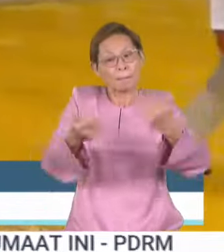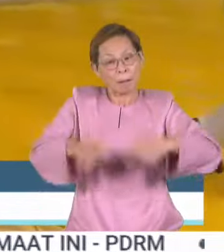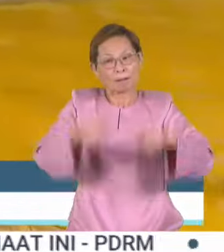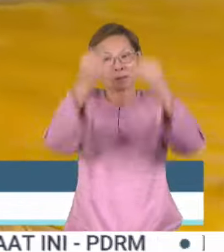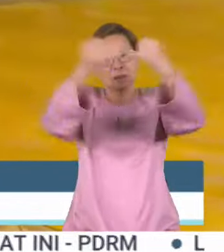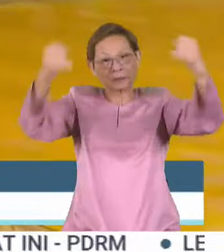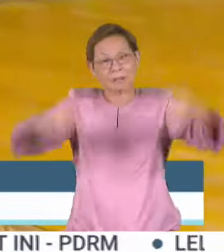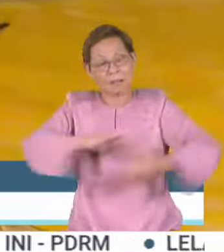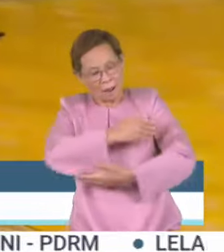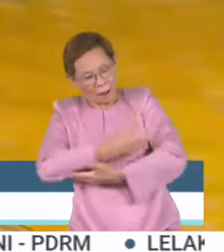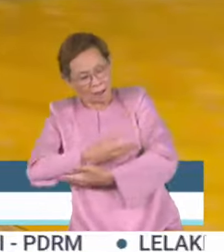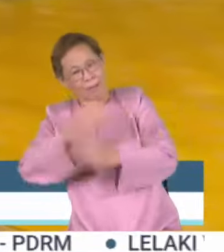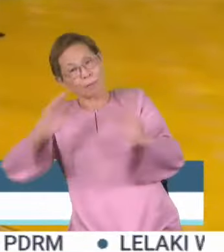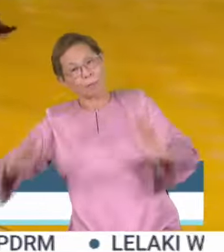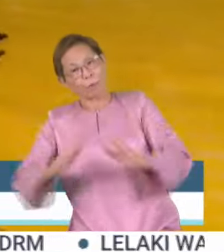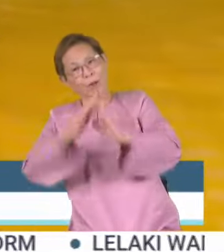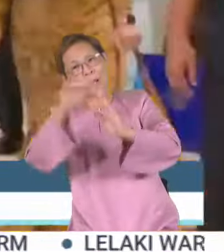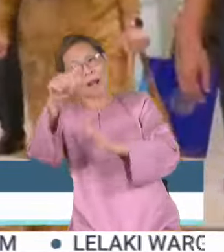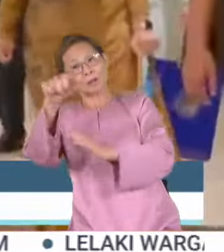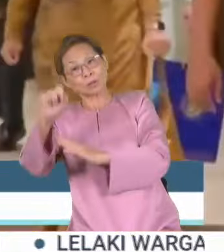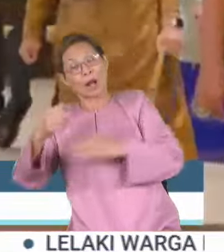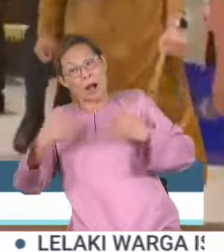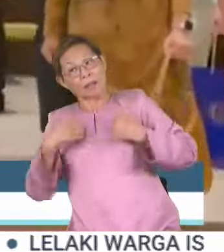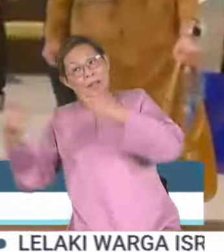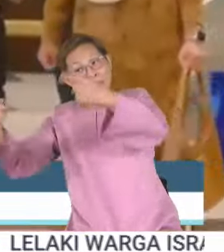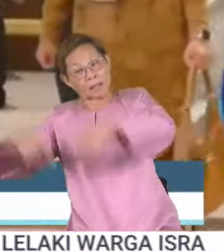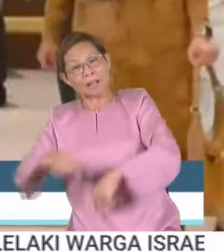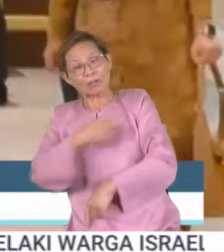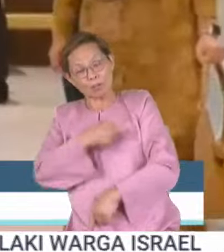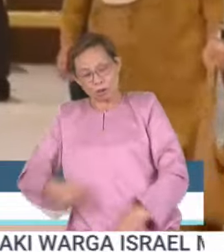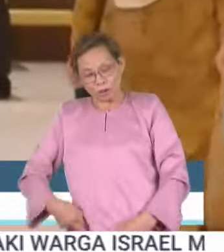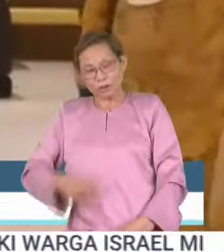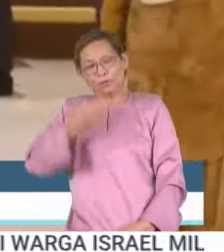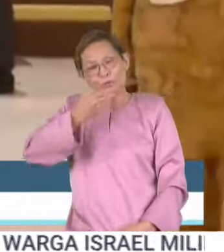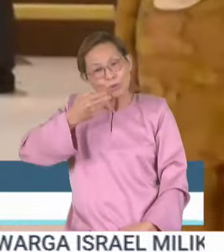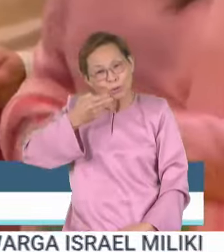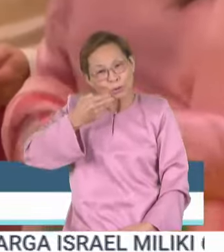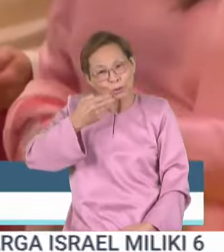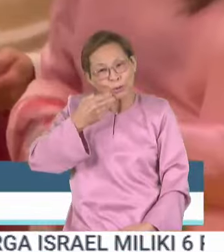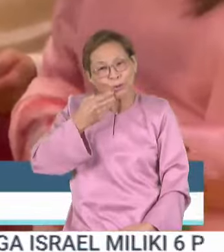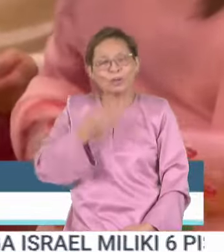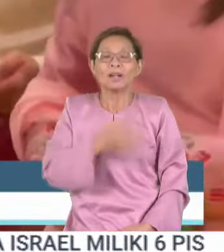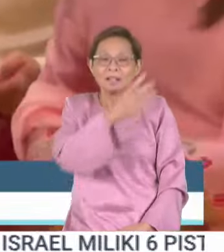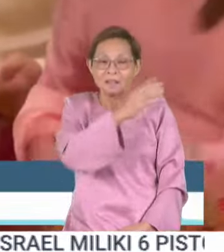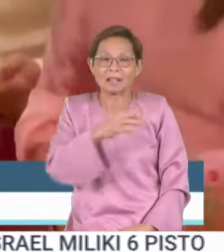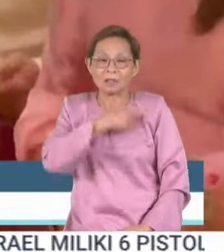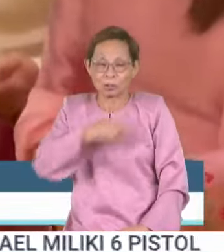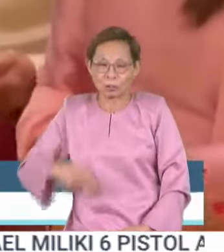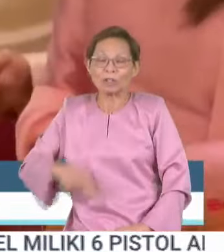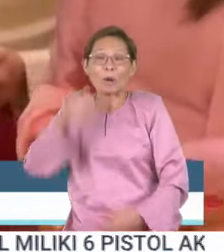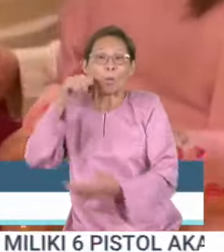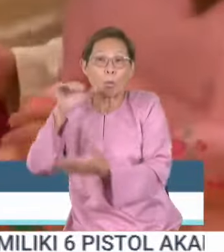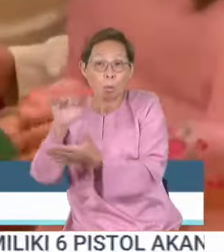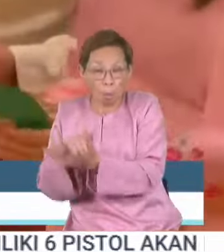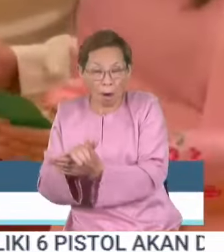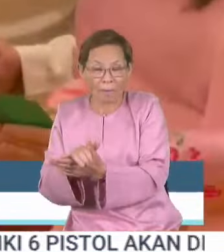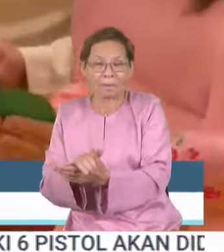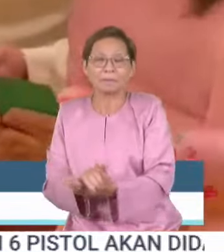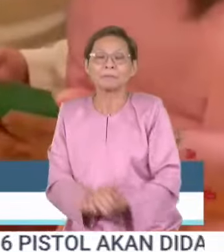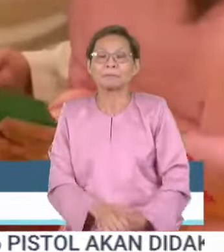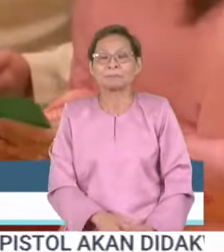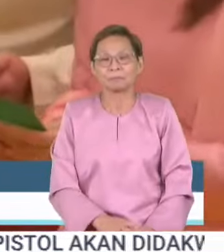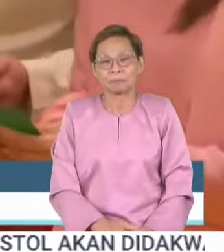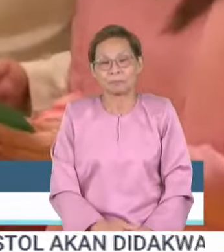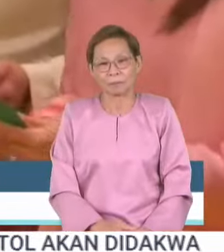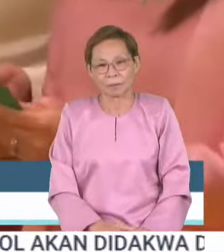Majlis berlangsung di Istana Anak Bukit Alostak. Turut berangkat Raja Muda Tengku Sarafuddin Badlishah dan Raja Puan Muda Kedah Cik Puan